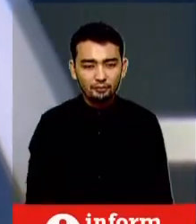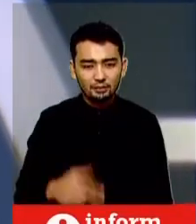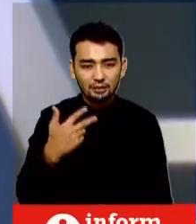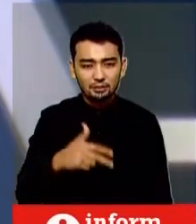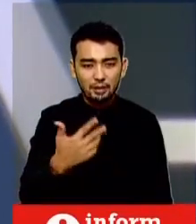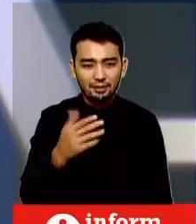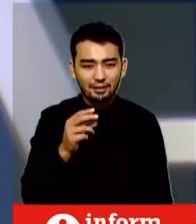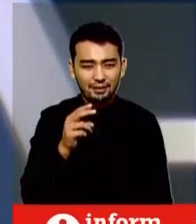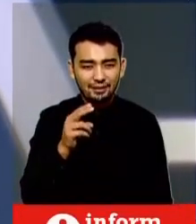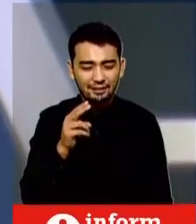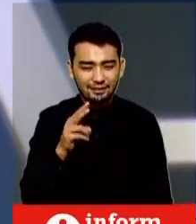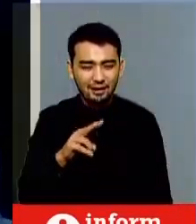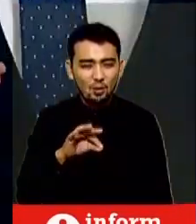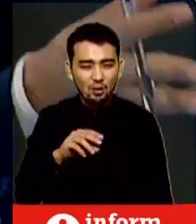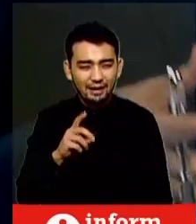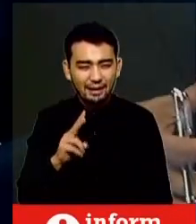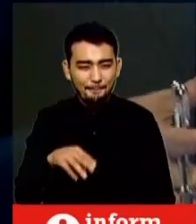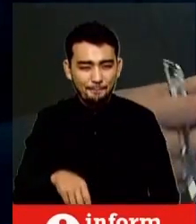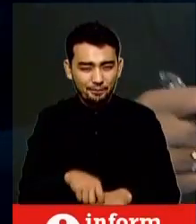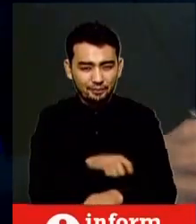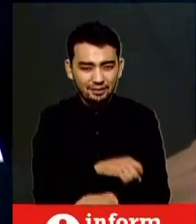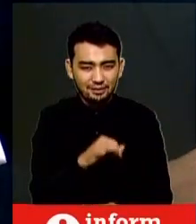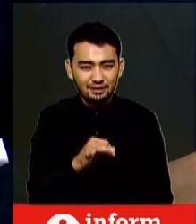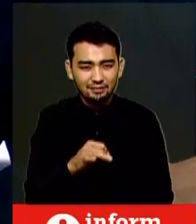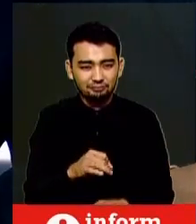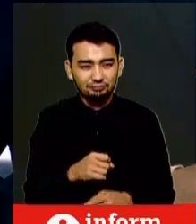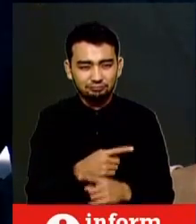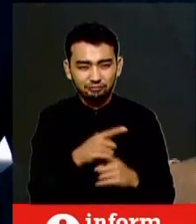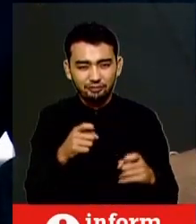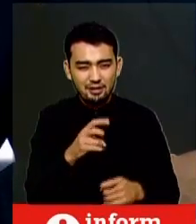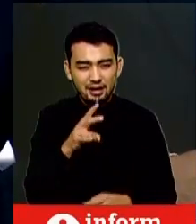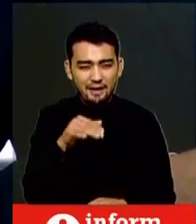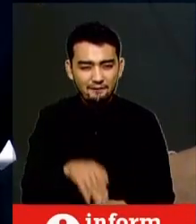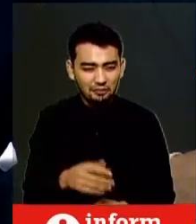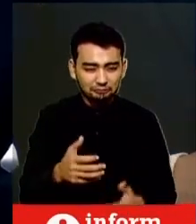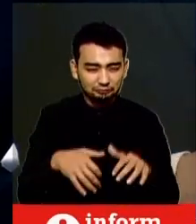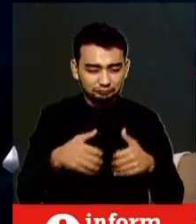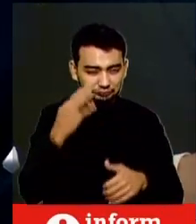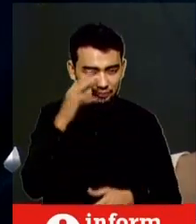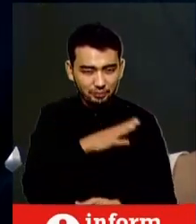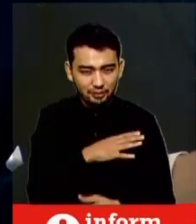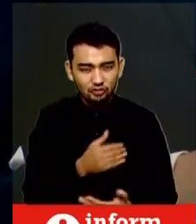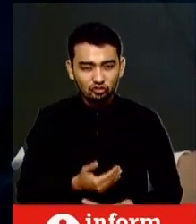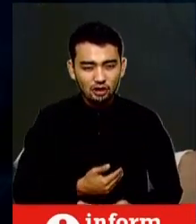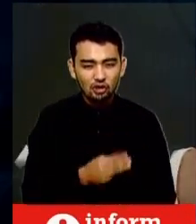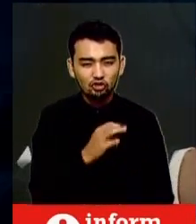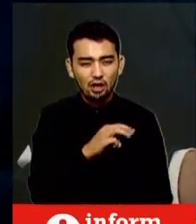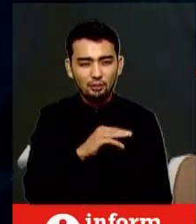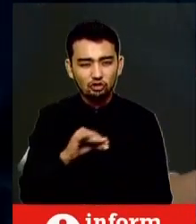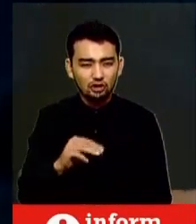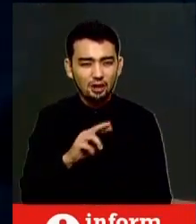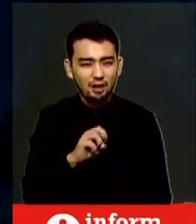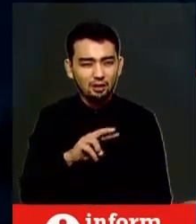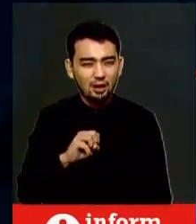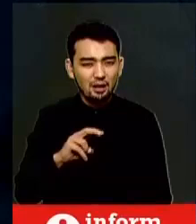35 километрах от Актобе хотят начать разведку, а затем и добывать нефть. С жителями села Шамшы-Калдаяково, на территории